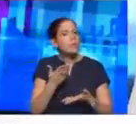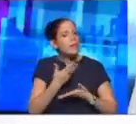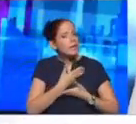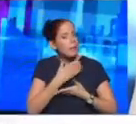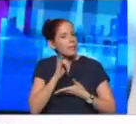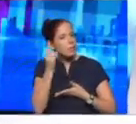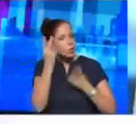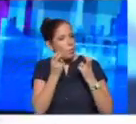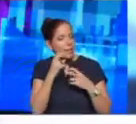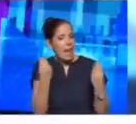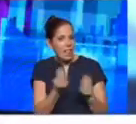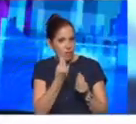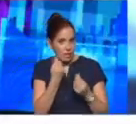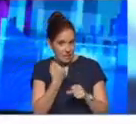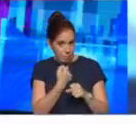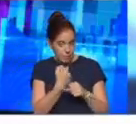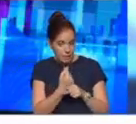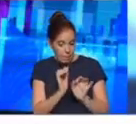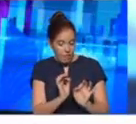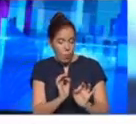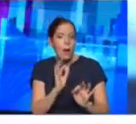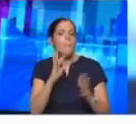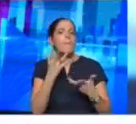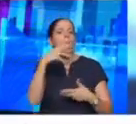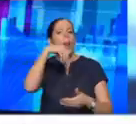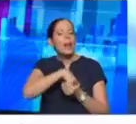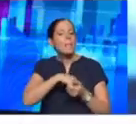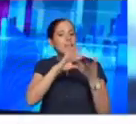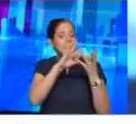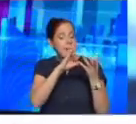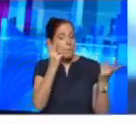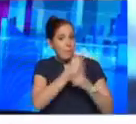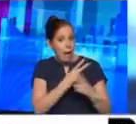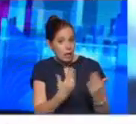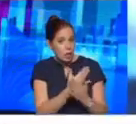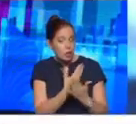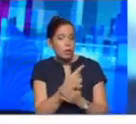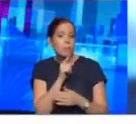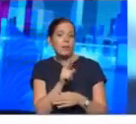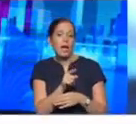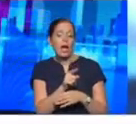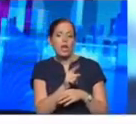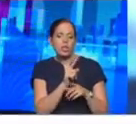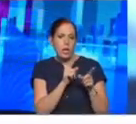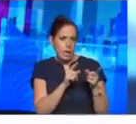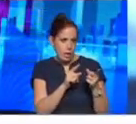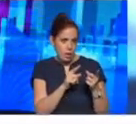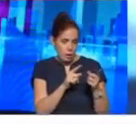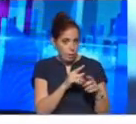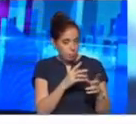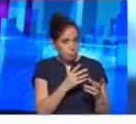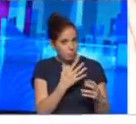מידע על איך הדבר הזה הולך להתבצע בפועל, מה כוללים ההסכמים החדשים, כך שהם יעמדו בתנאים של בגאץ? לא,